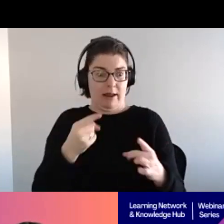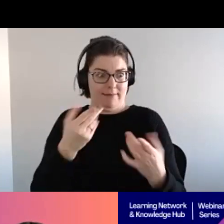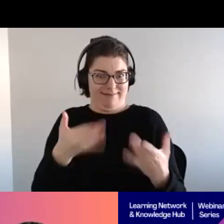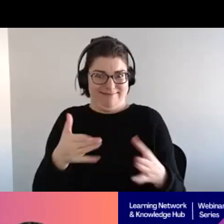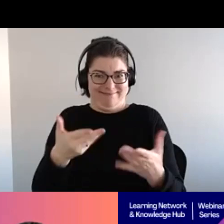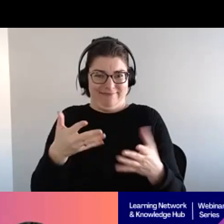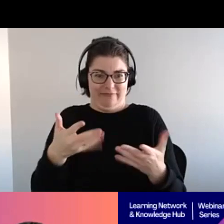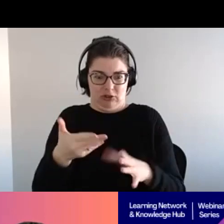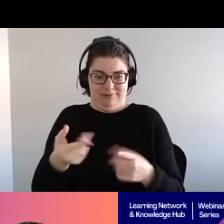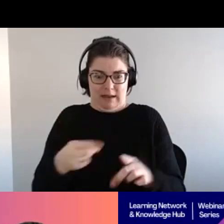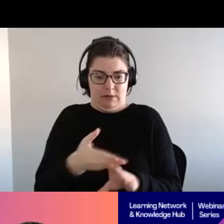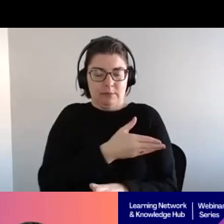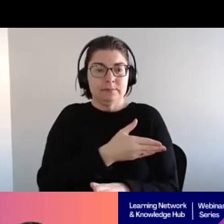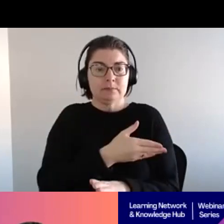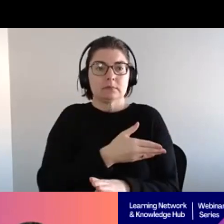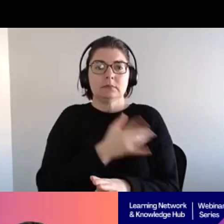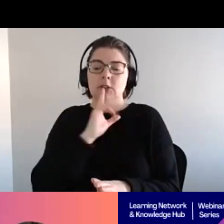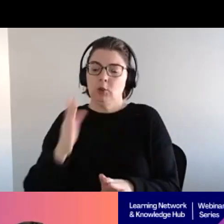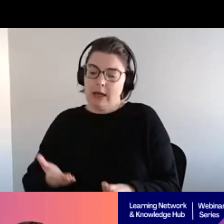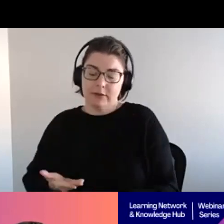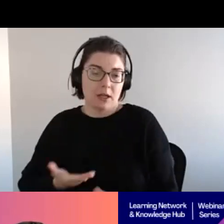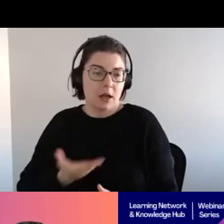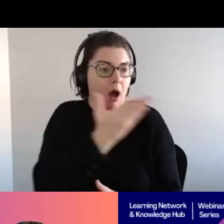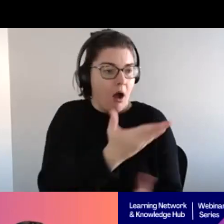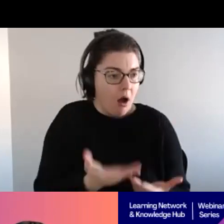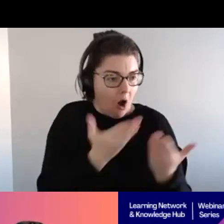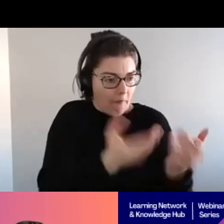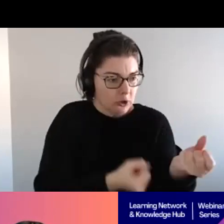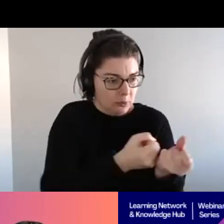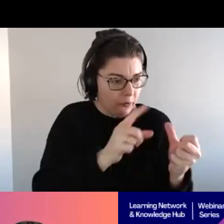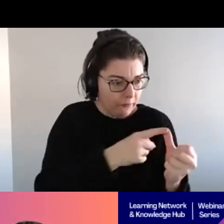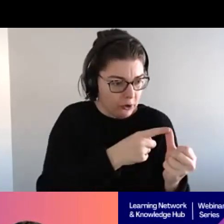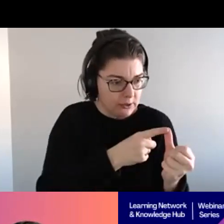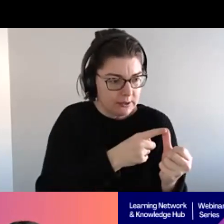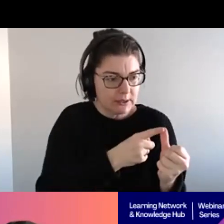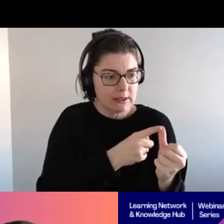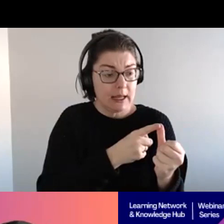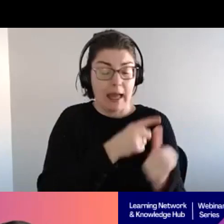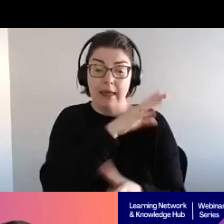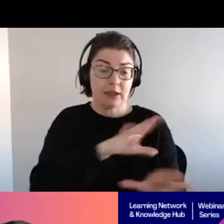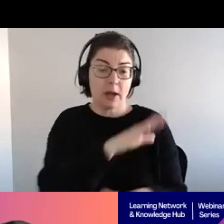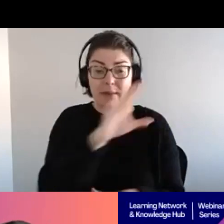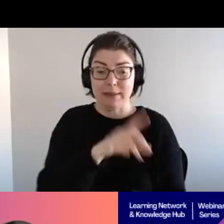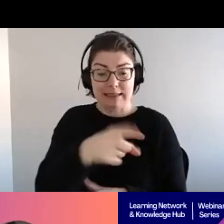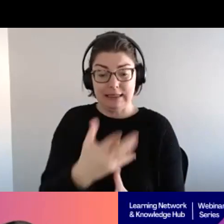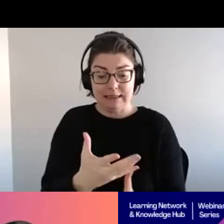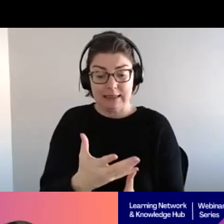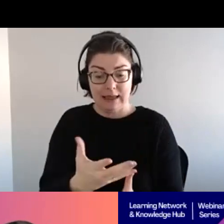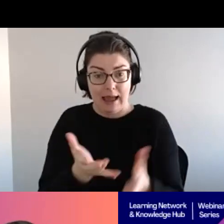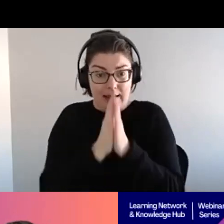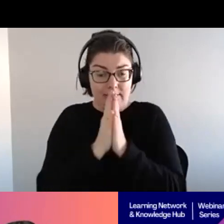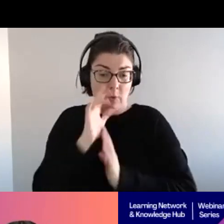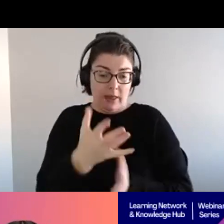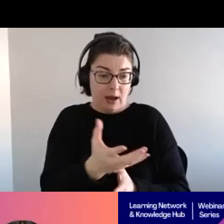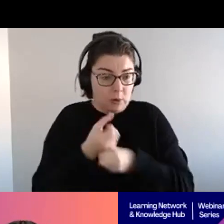leur sont disponibles et il faut peut-être rayonner vers les jeunes d'abord et ceci pourrait au moins comprendre